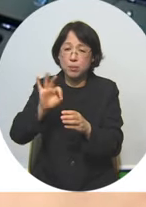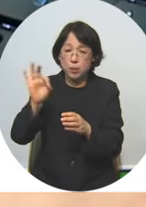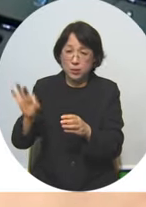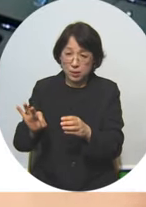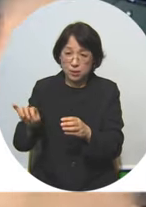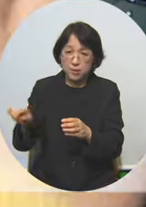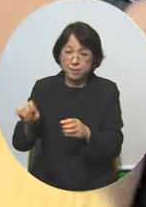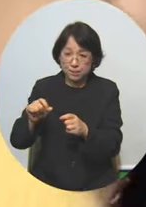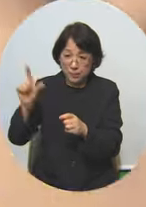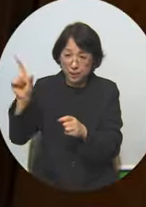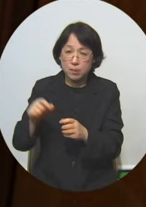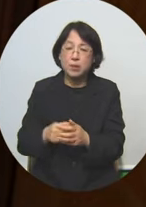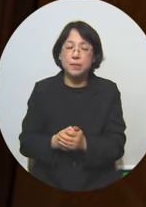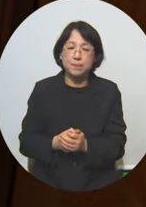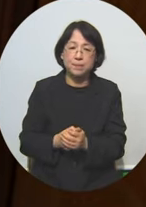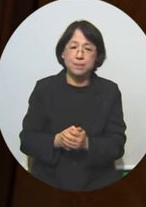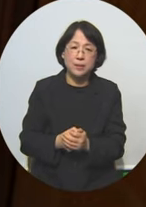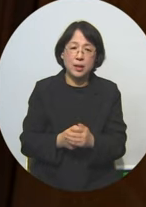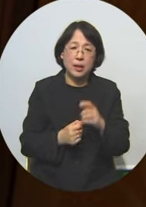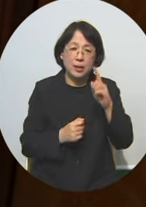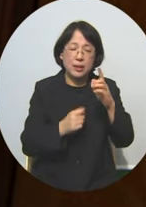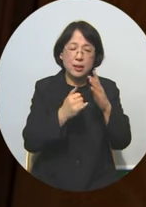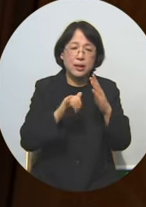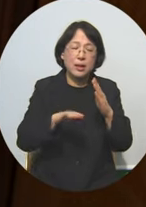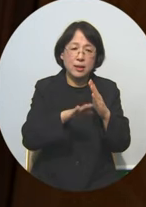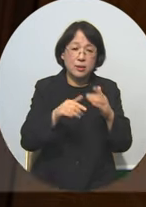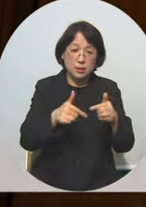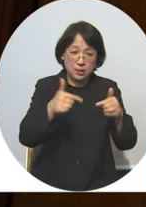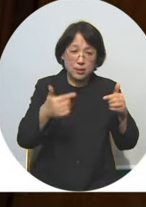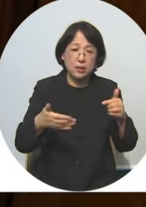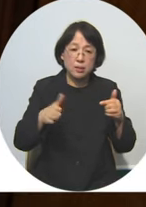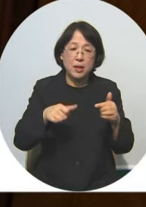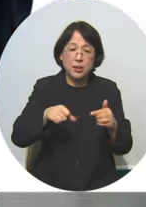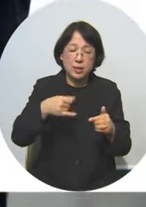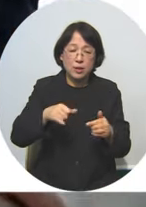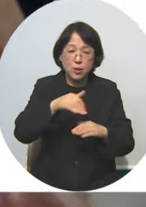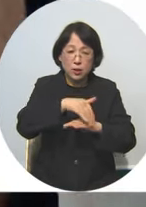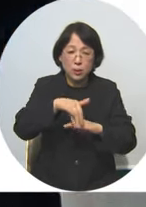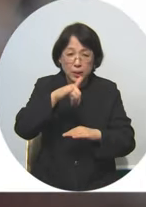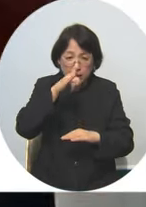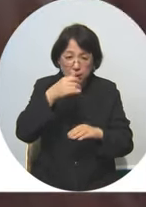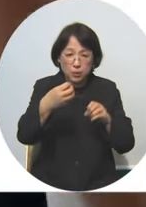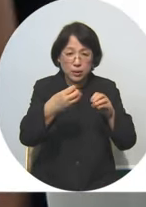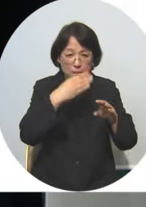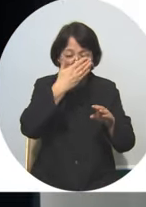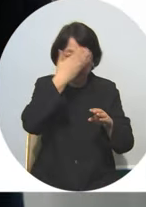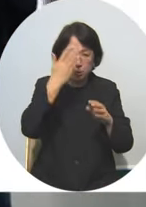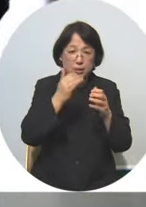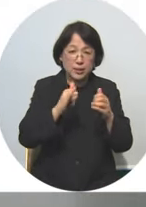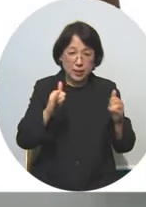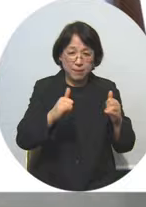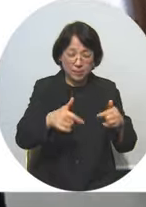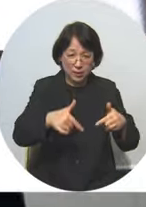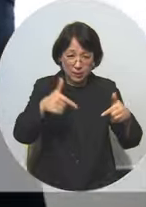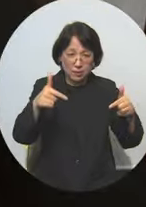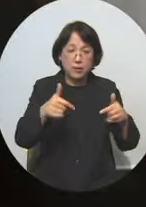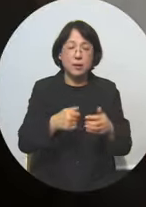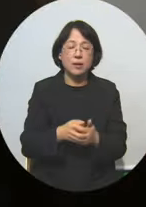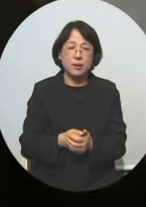비율을 차지했습니다. 1인 가구는 증가 추세지만 자녀 계획이 있다고 응답한 젊은 층의 비율은